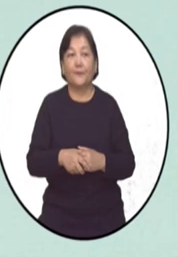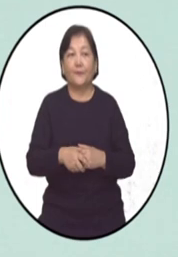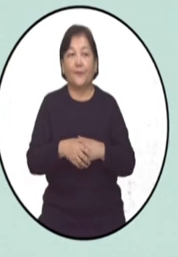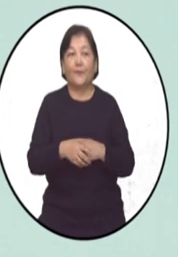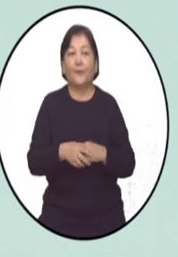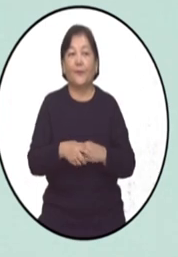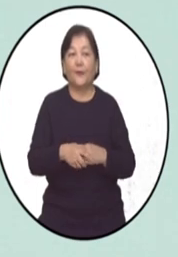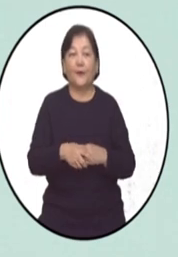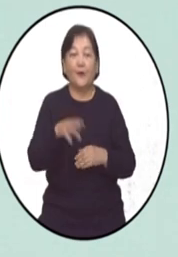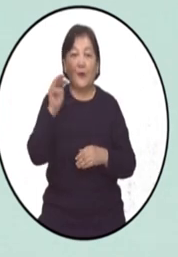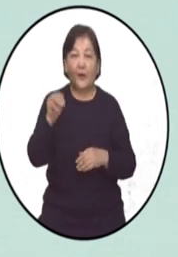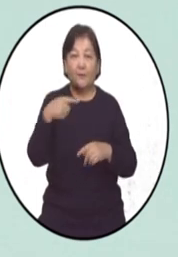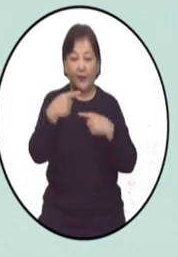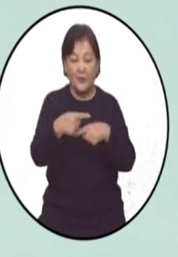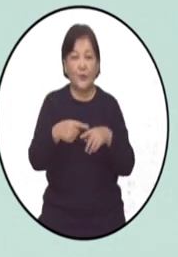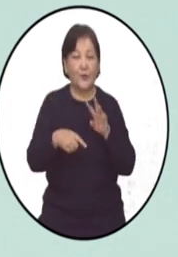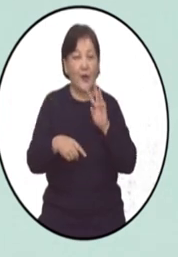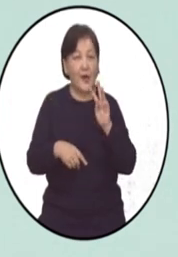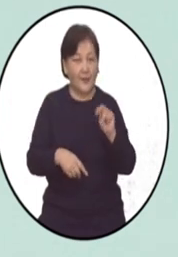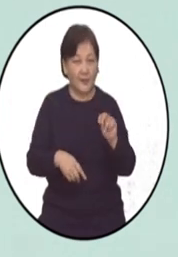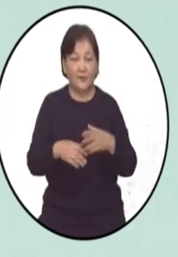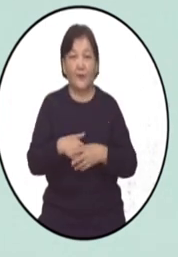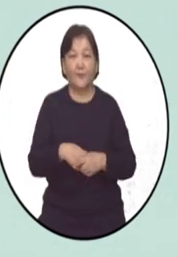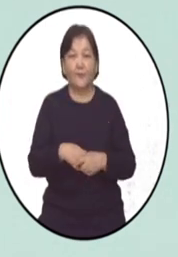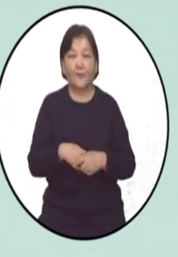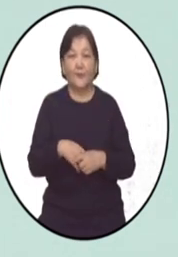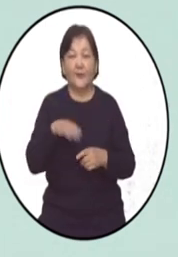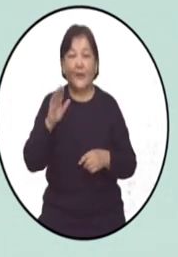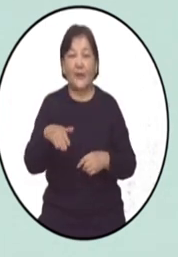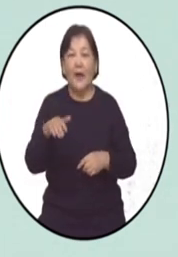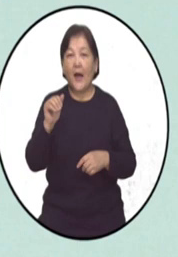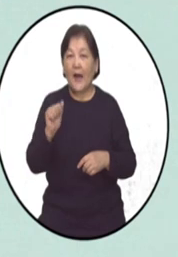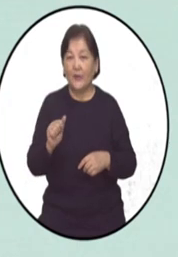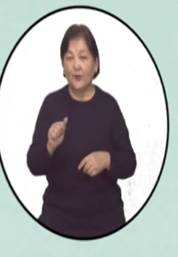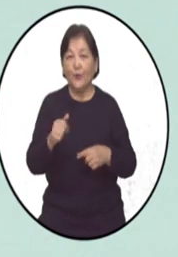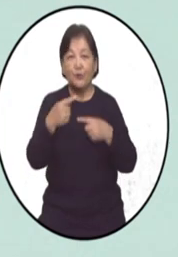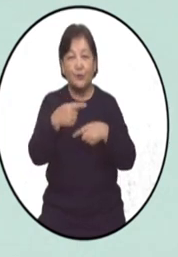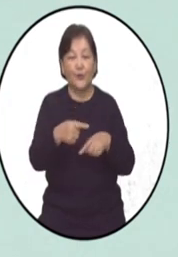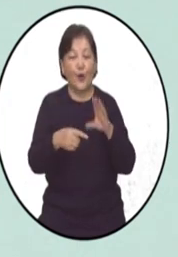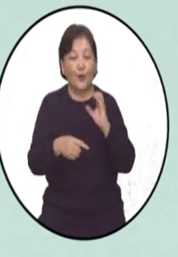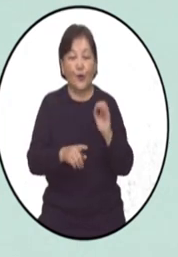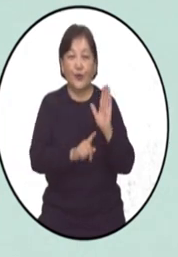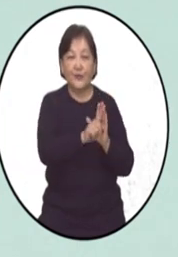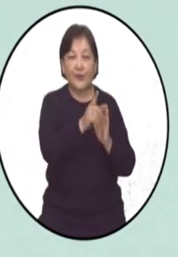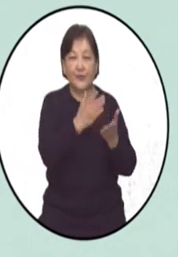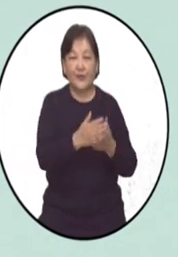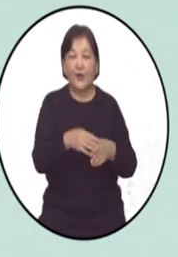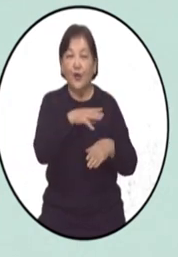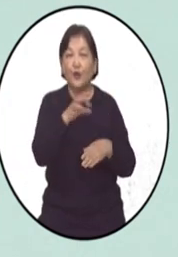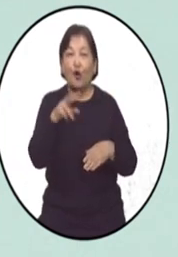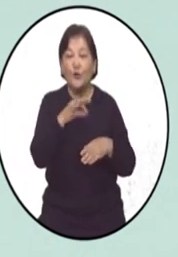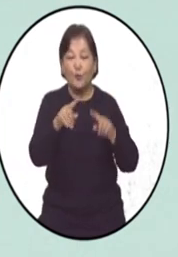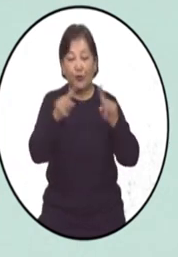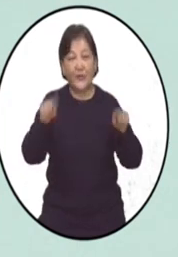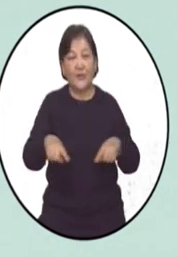хувьсчд бол N-ийн утгыг олгож байна. За дараад нь R гэсэн хувьсчийн утга маань бол 0-оос эхэлнэ. За энэ маань бол тоолоор учраас ихтэй тгээс